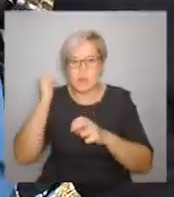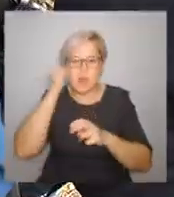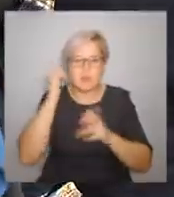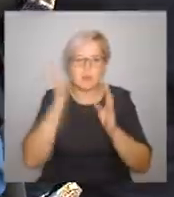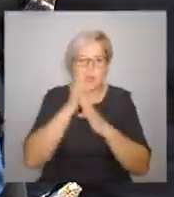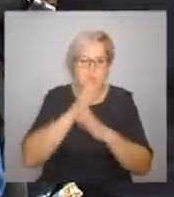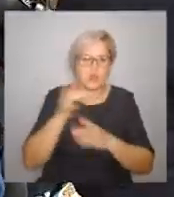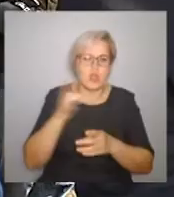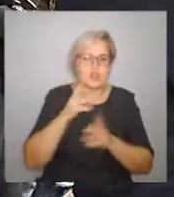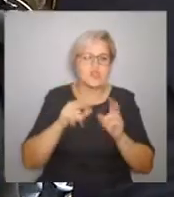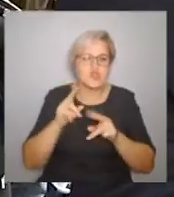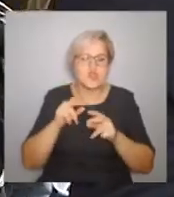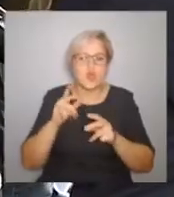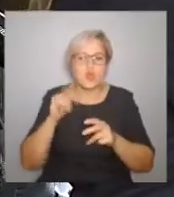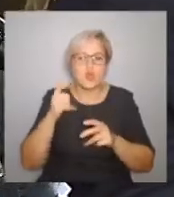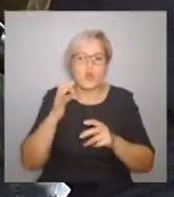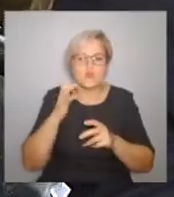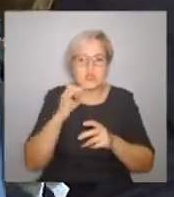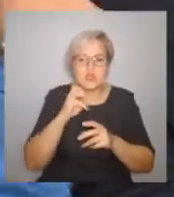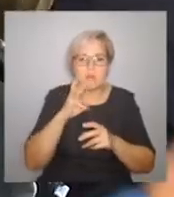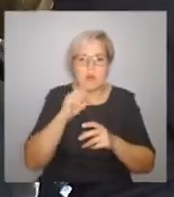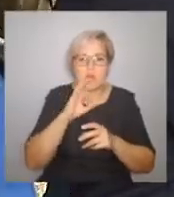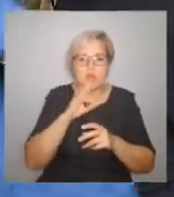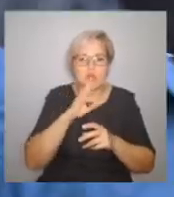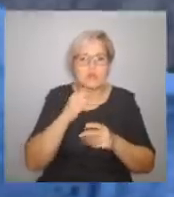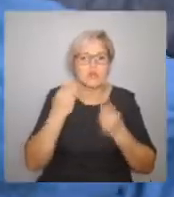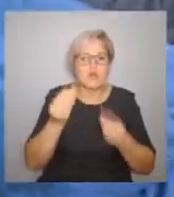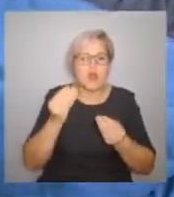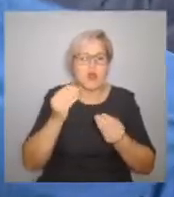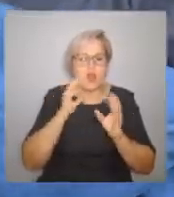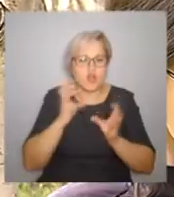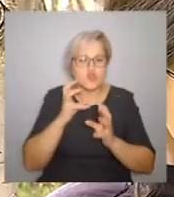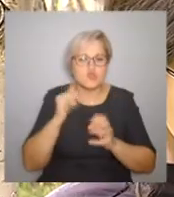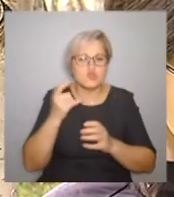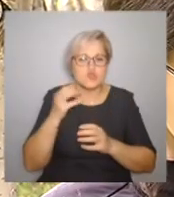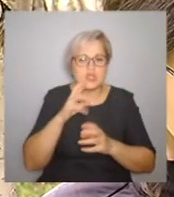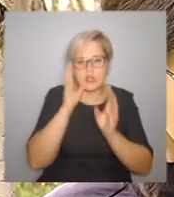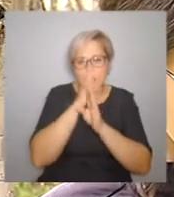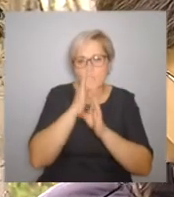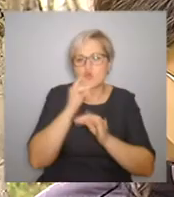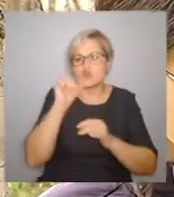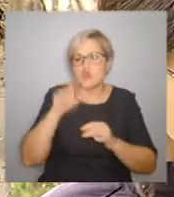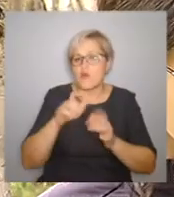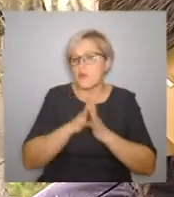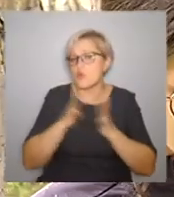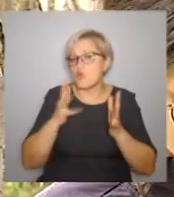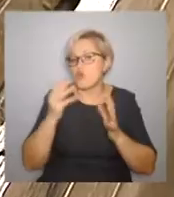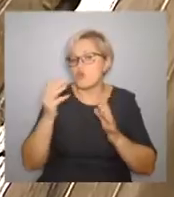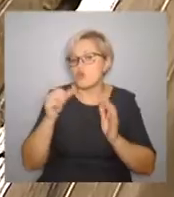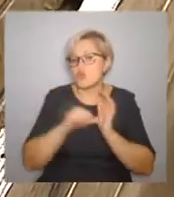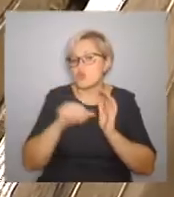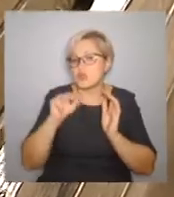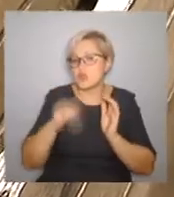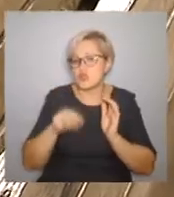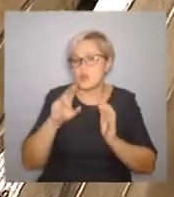значения луговские мамонты дал хранилищу Музея природы и человека более 6000 палеонтологических образцов. Смыли мы